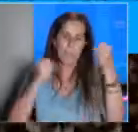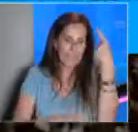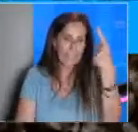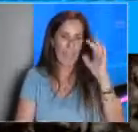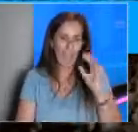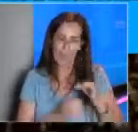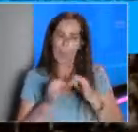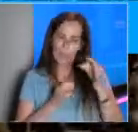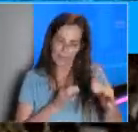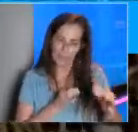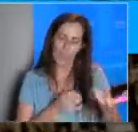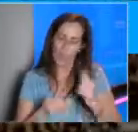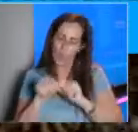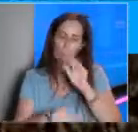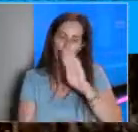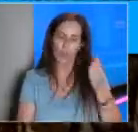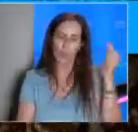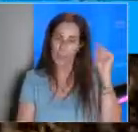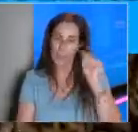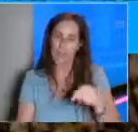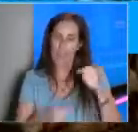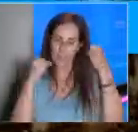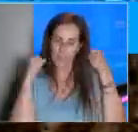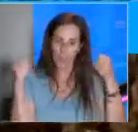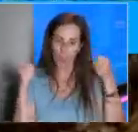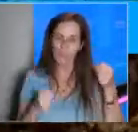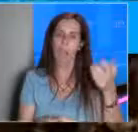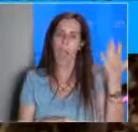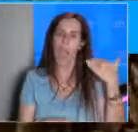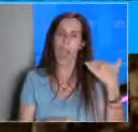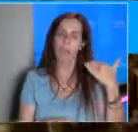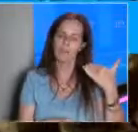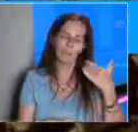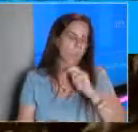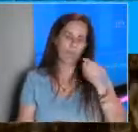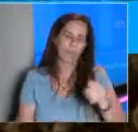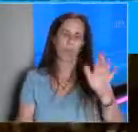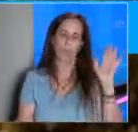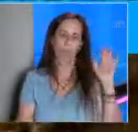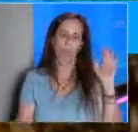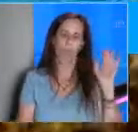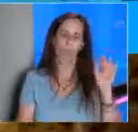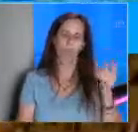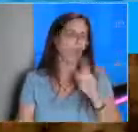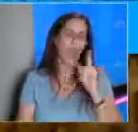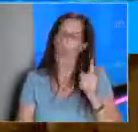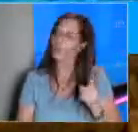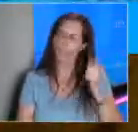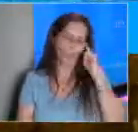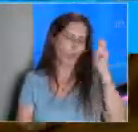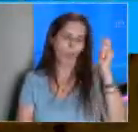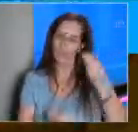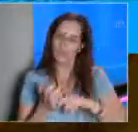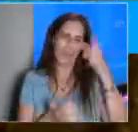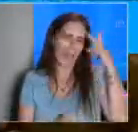אחד מהפריפריה, תומך נתניהו, שהיה מגיע להפגנות האלה, הייתם מעלים אותו לשידור בכל התחנות. לא צריך להיות חכם